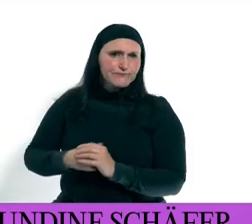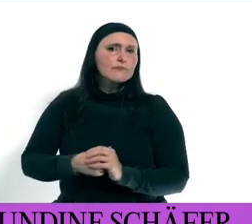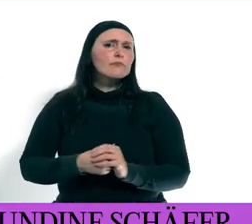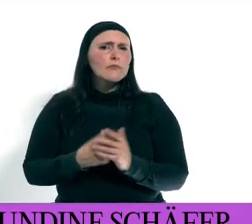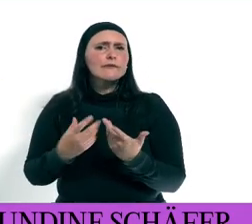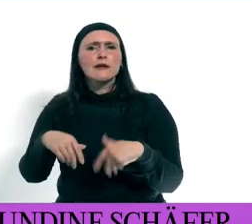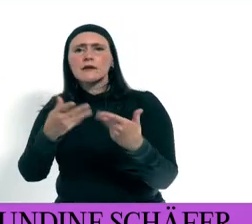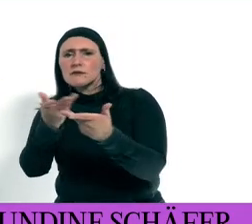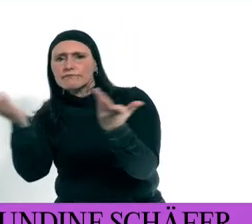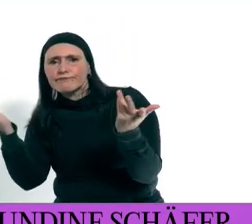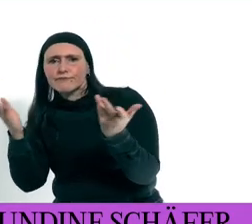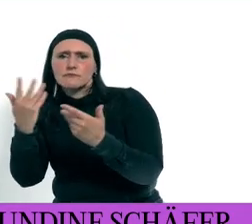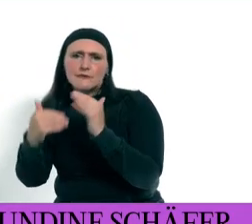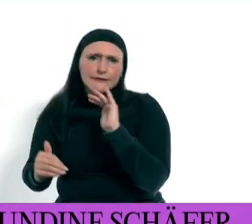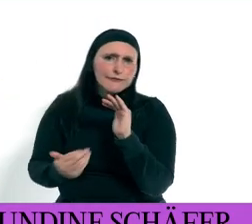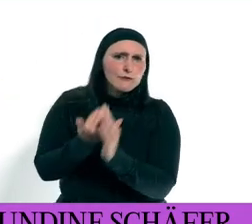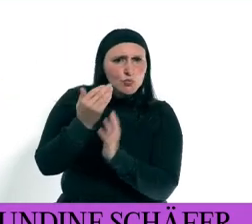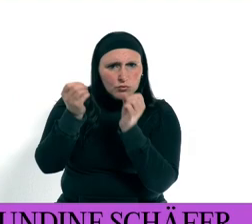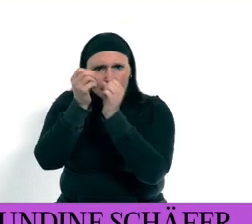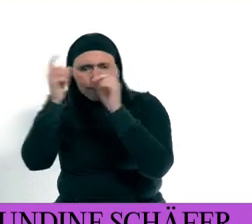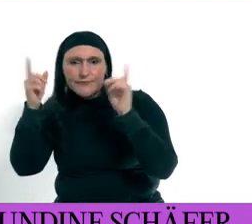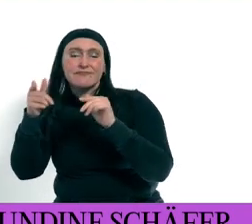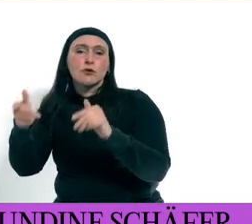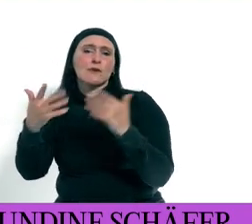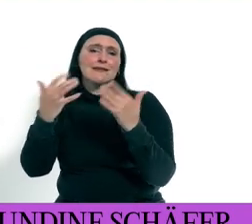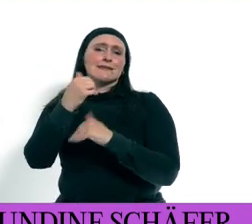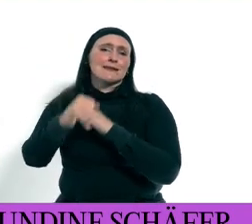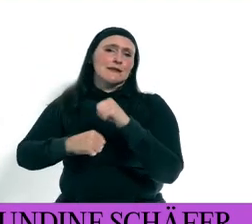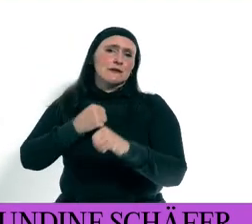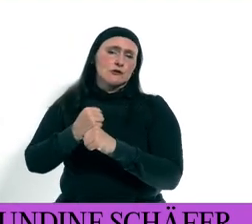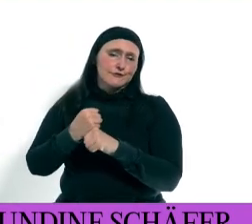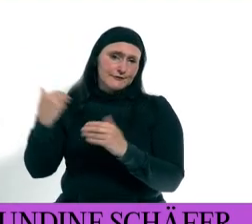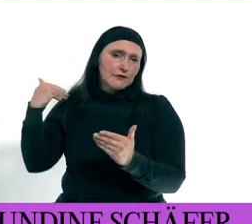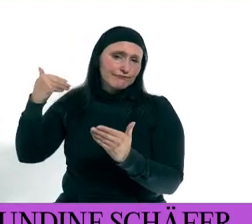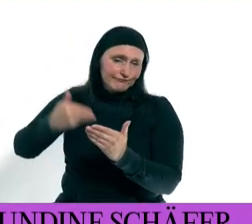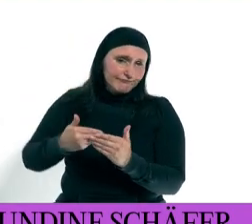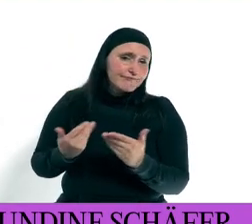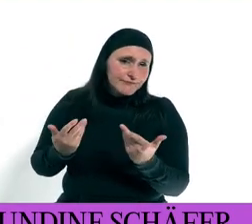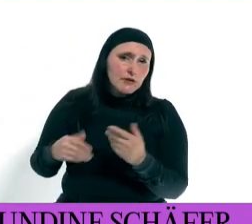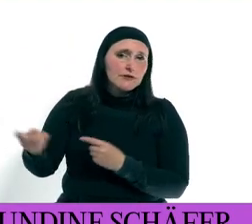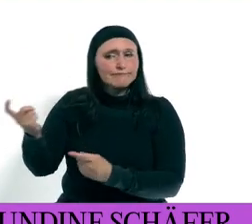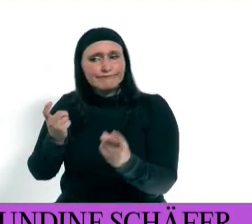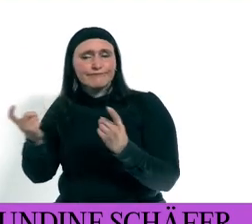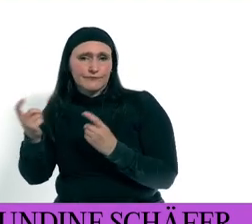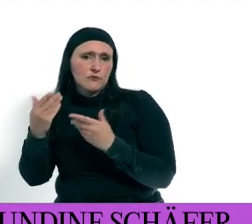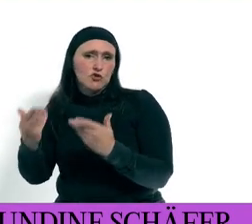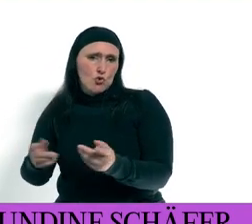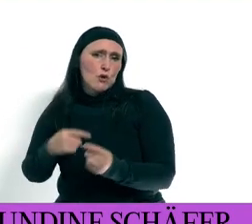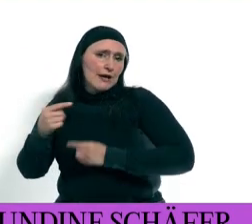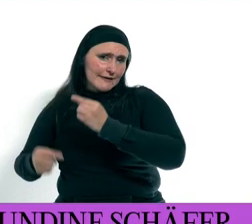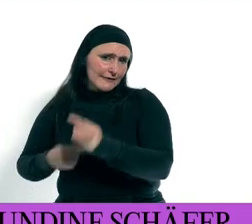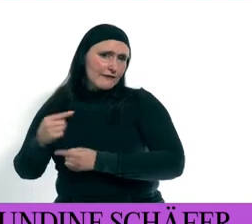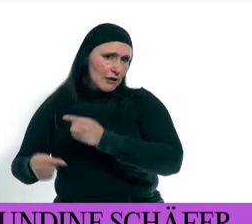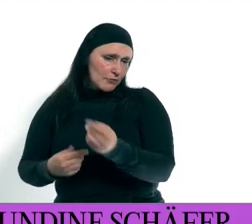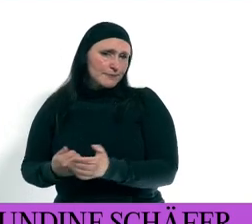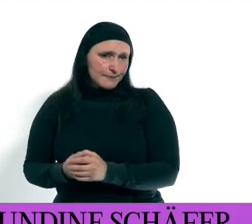Ich hoffe jedenfalls, dass uns das gelungen ist und dass wir das über die letzten 10 Jahre auch wahren